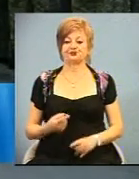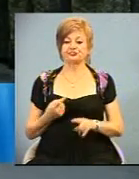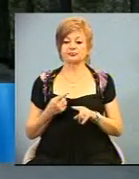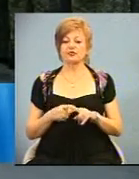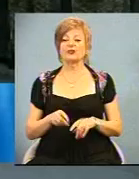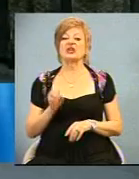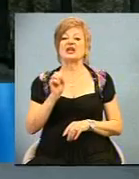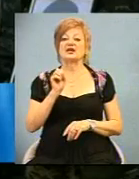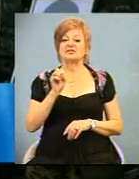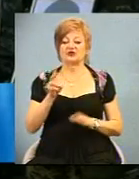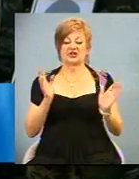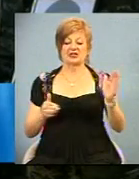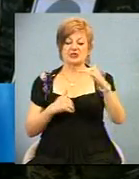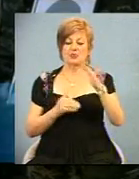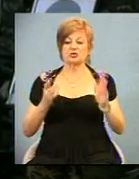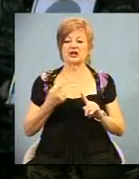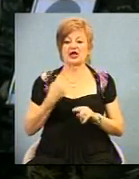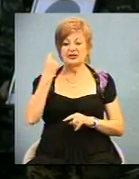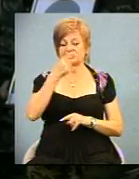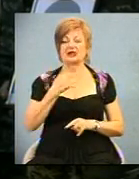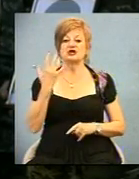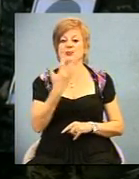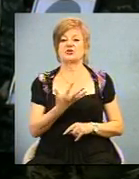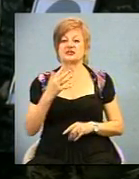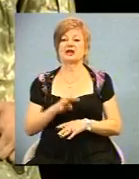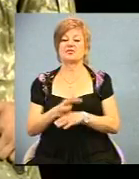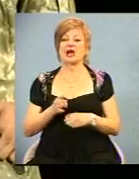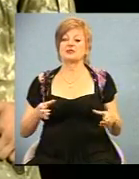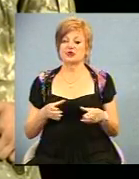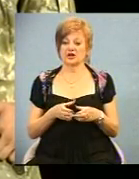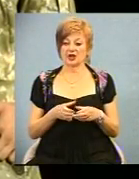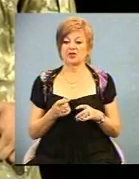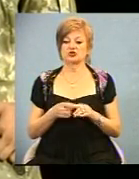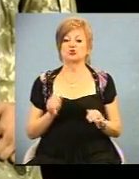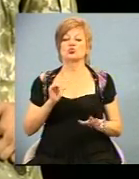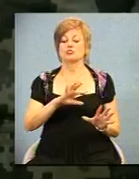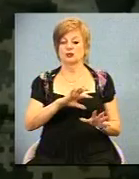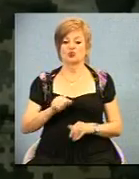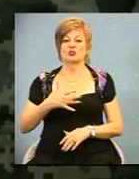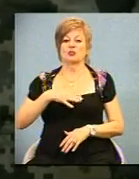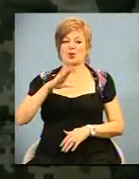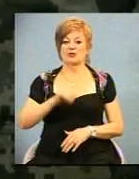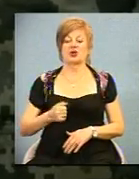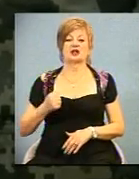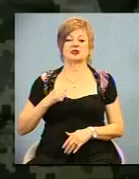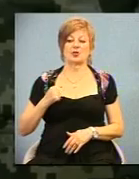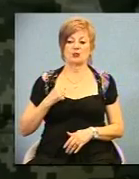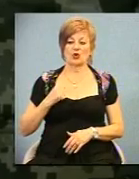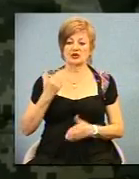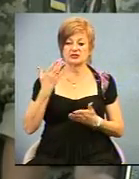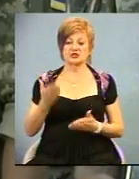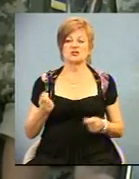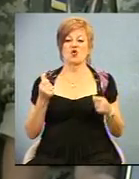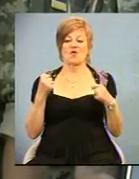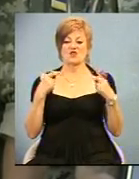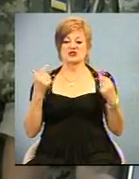вояків 12 портретів. Це обличчя героїв 55-ї артбригади, яких забрала війна на Сході. Серед них Сергій Білокобильський.